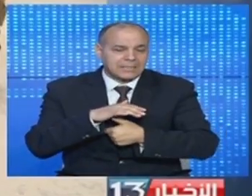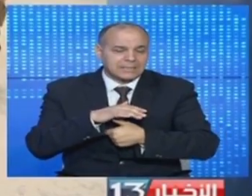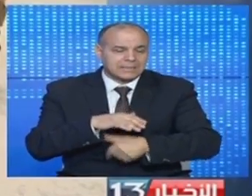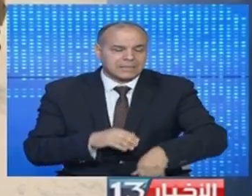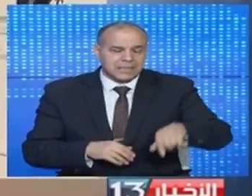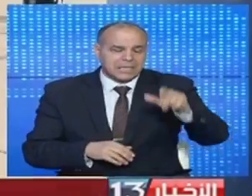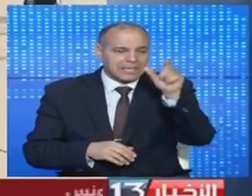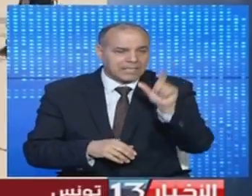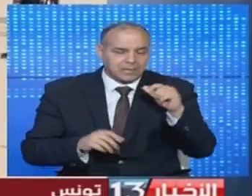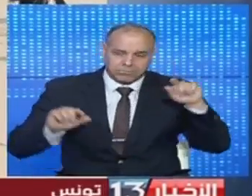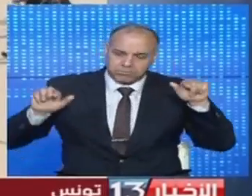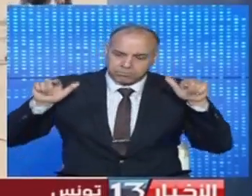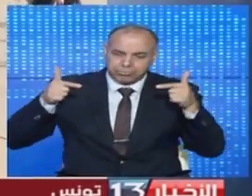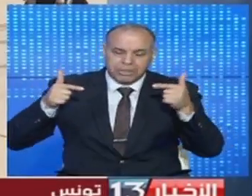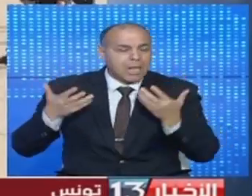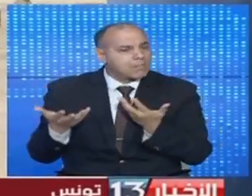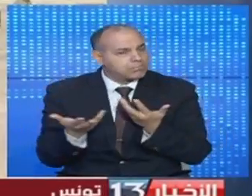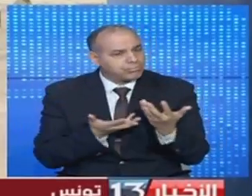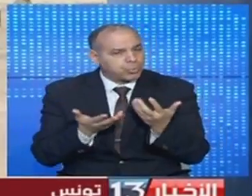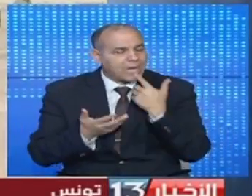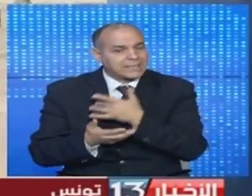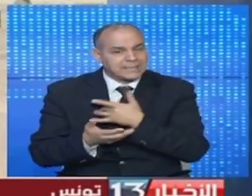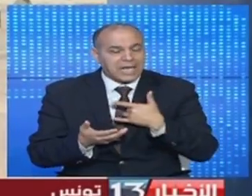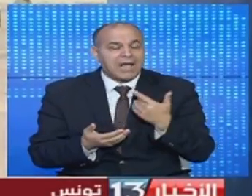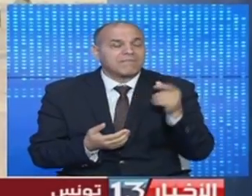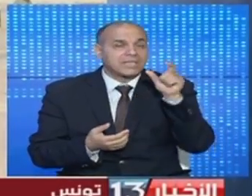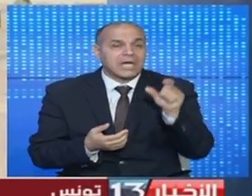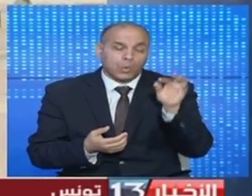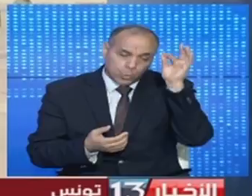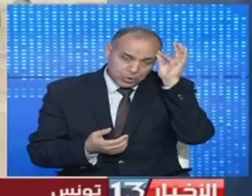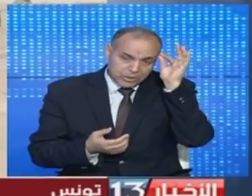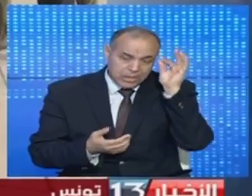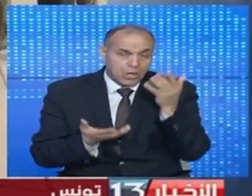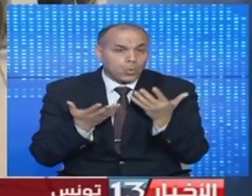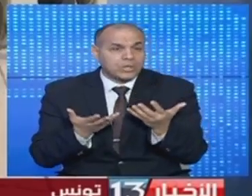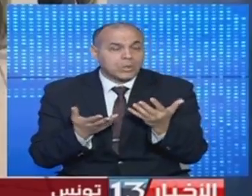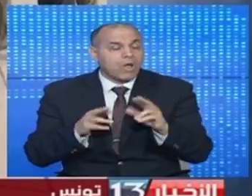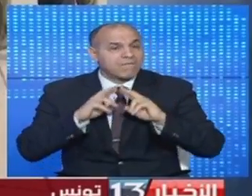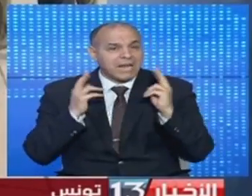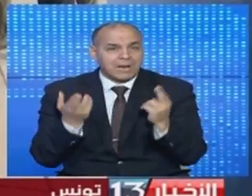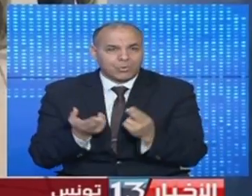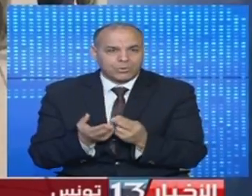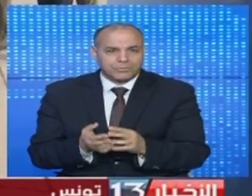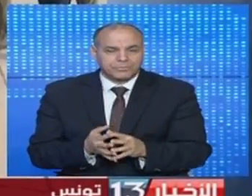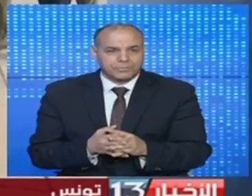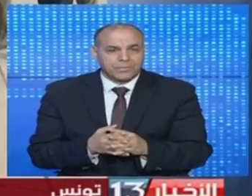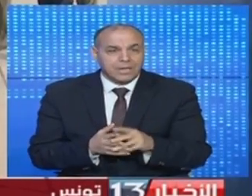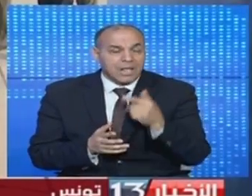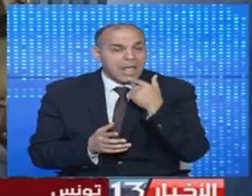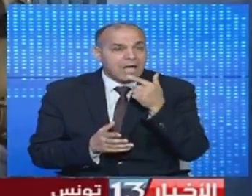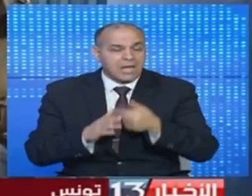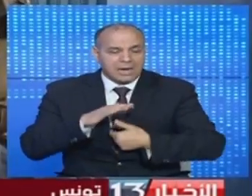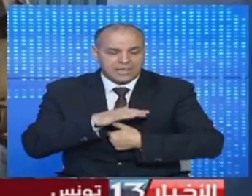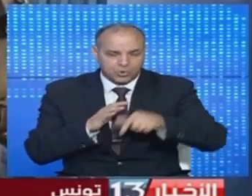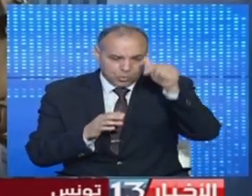جون تيري لا تناولا فيه الوضع الصحي في ايطاليا وفي تونس والوضع الصحي في العالم كله وقد اعرب رئيس